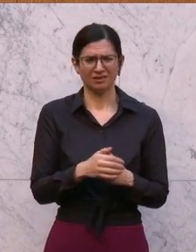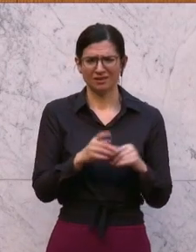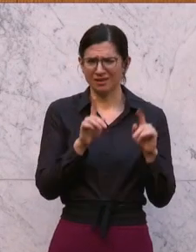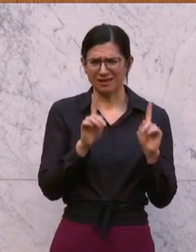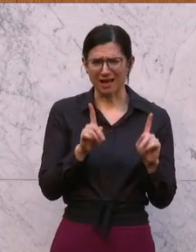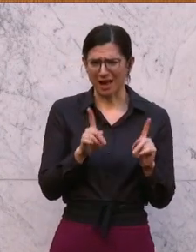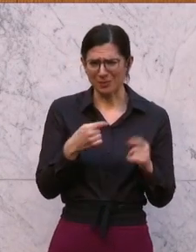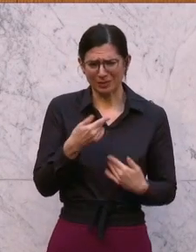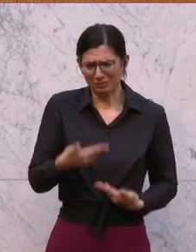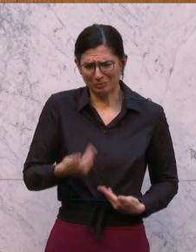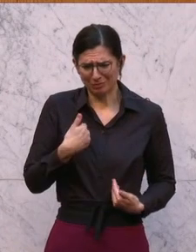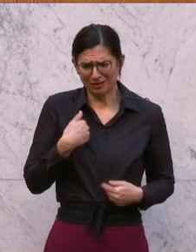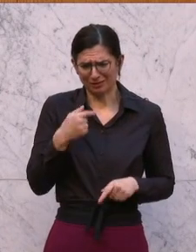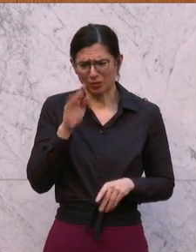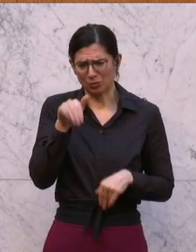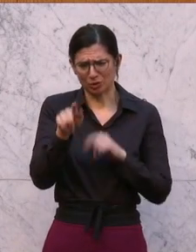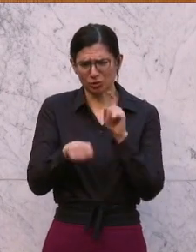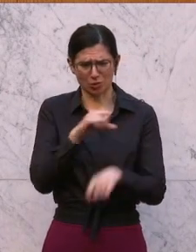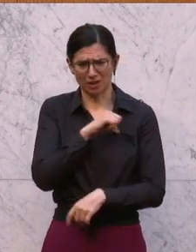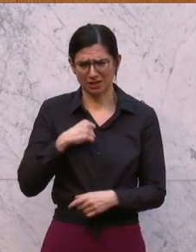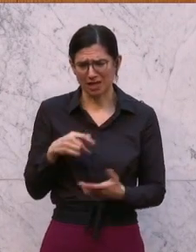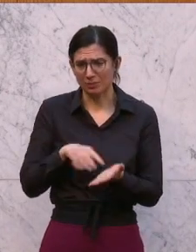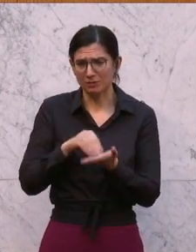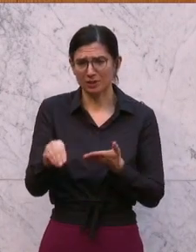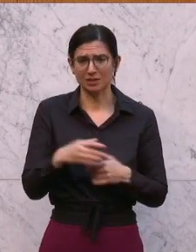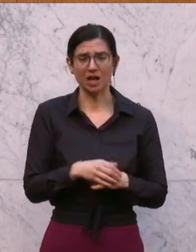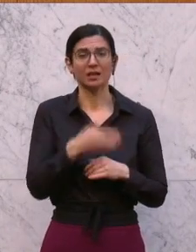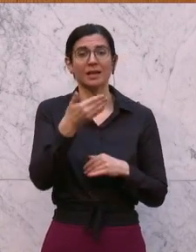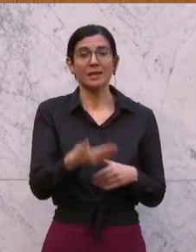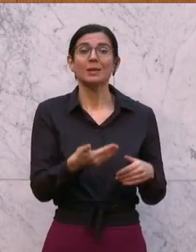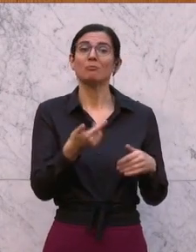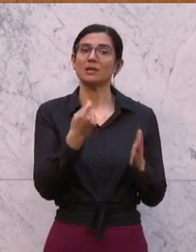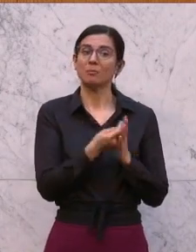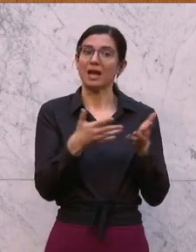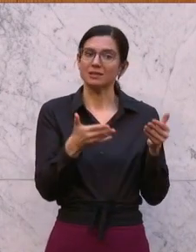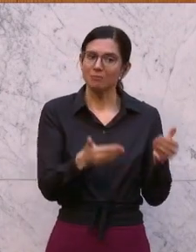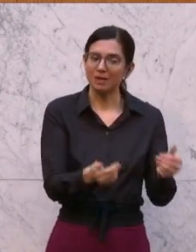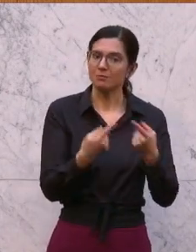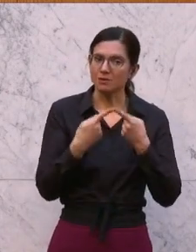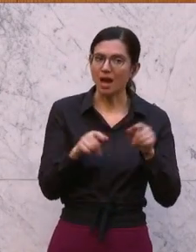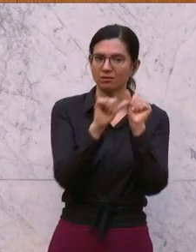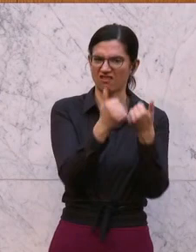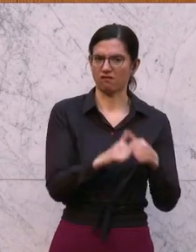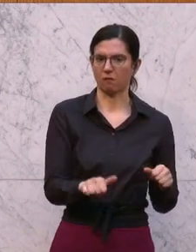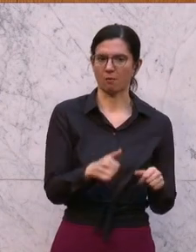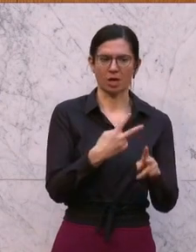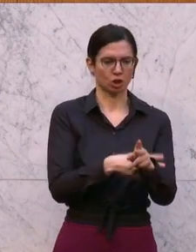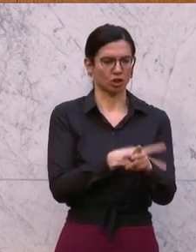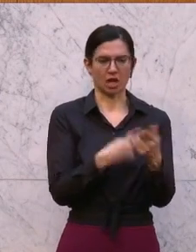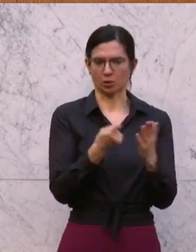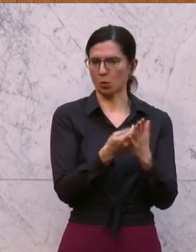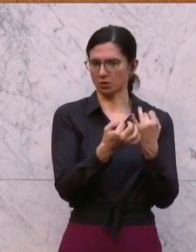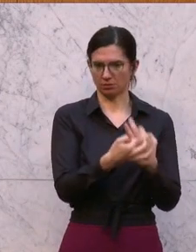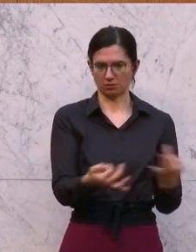sich letztendlich die Mieter über die Steuern selbst. Die Mietpreisbremse hingegen würde dem Staat nichts